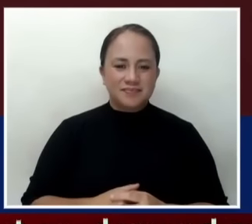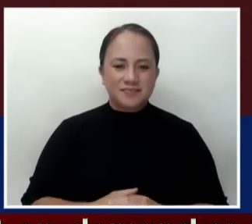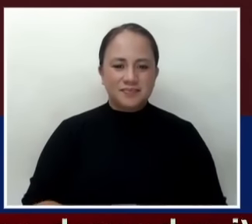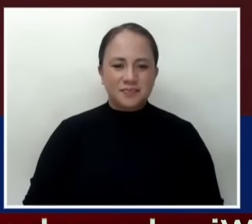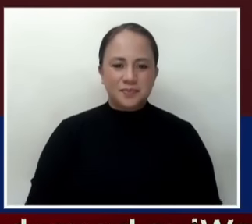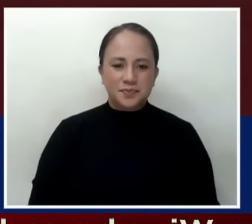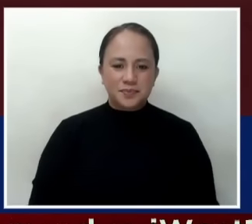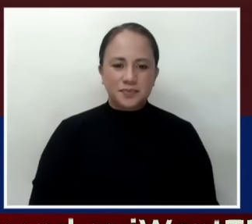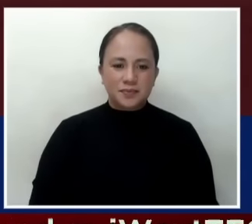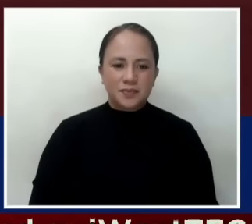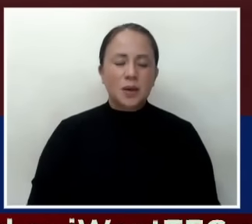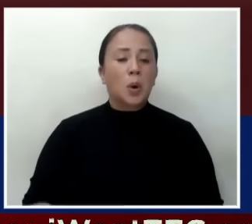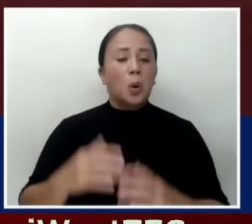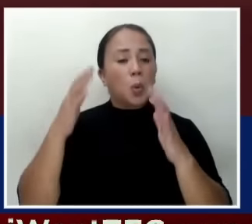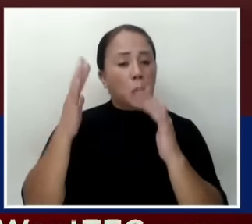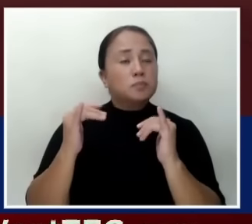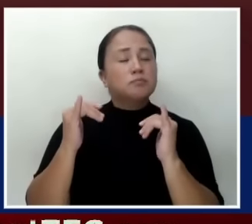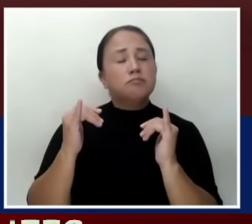Sana